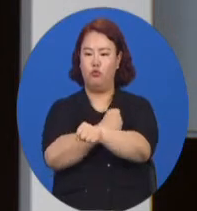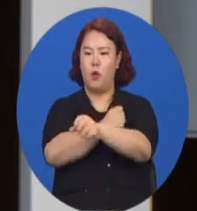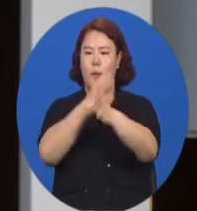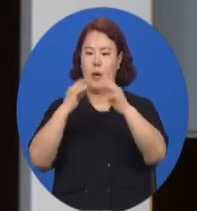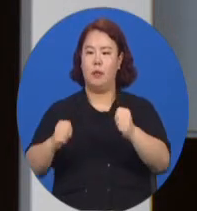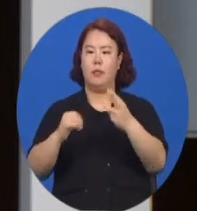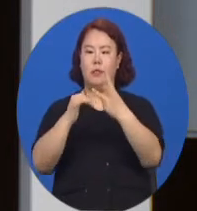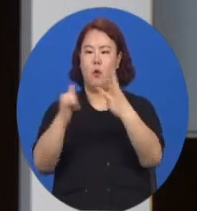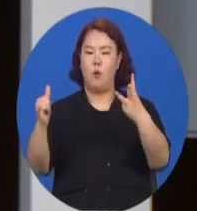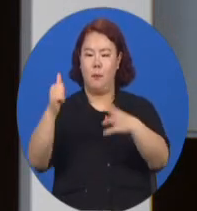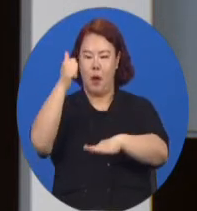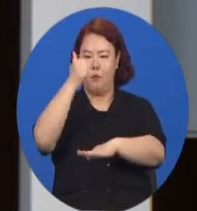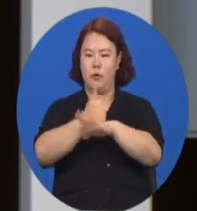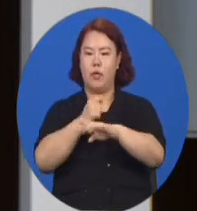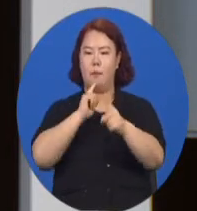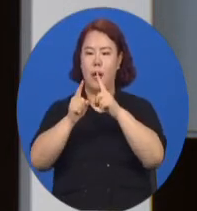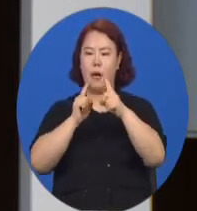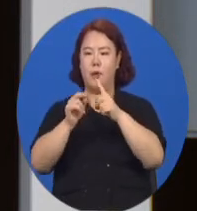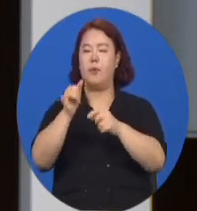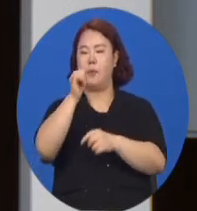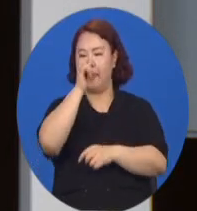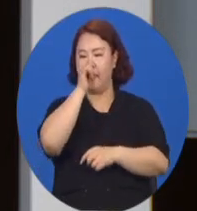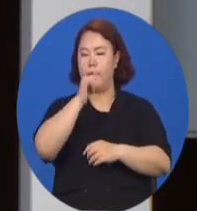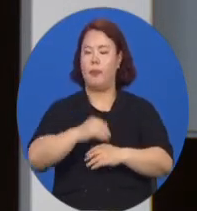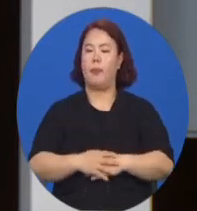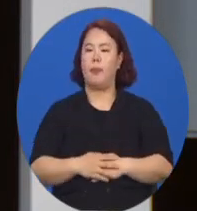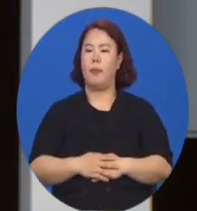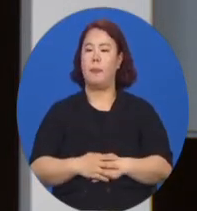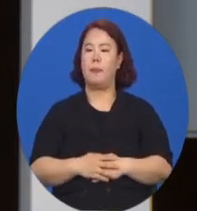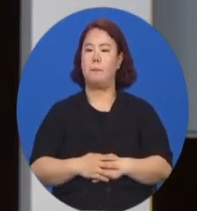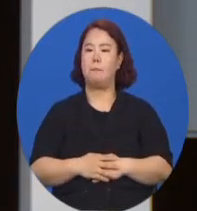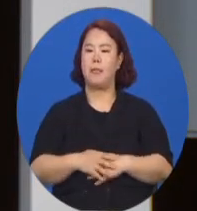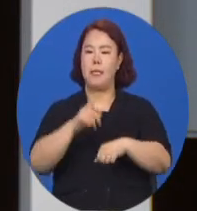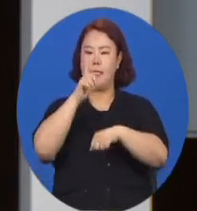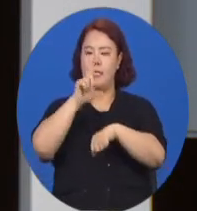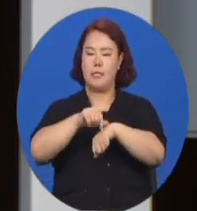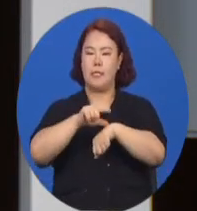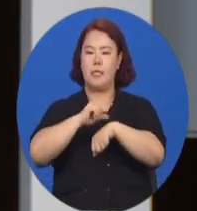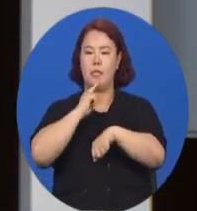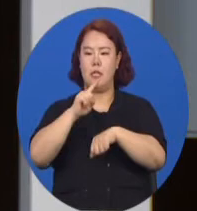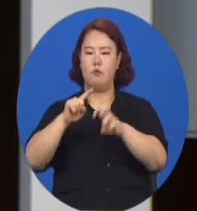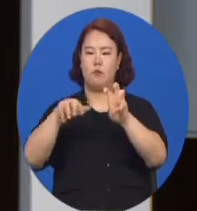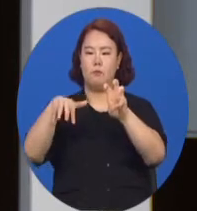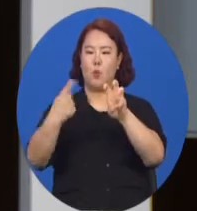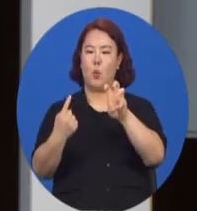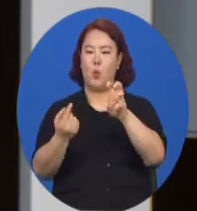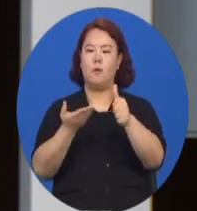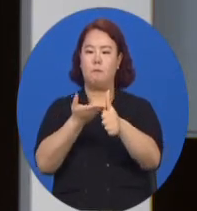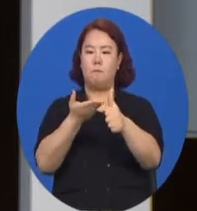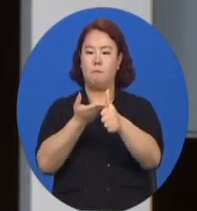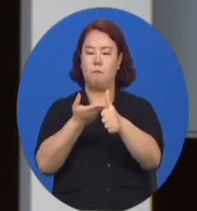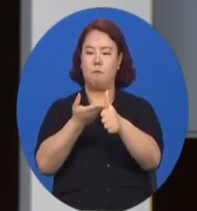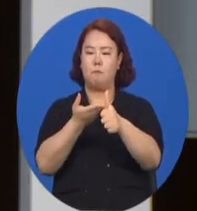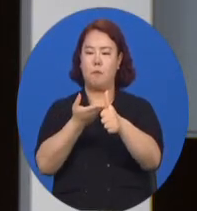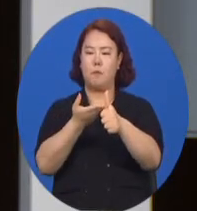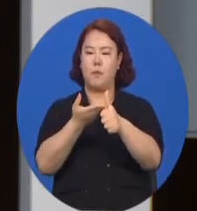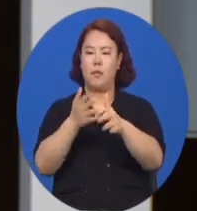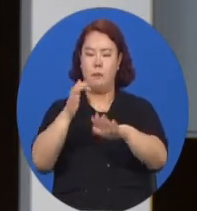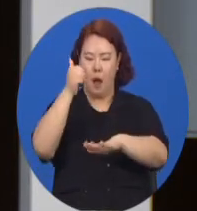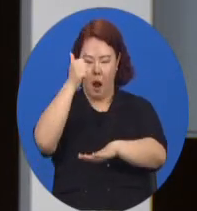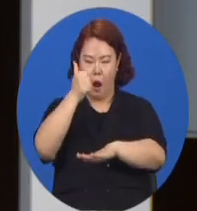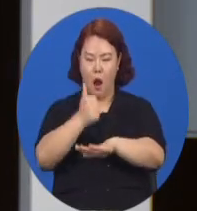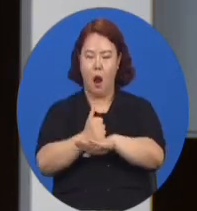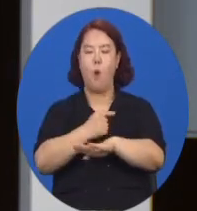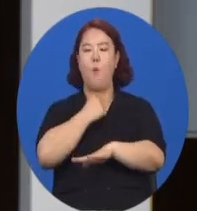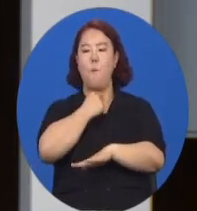후보의 마무리 발언, 매진말을 들을까 합니다. 시간은 1분 30초씩 드리겠고요. 못다한 말씀이나 아니면 끝으로 마지막으로